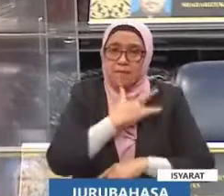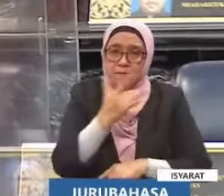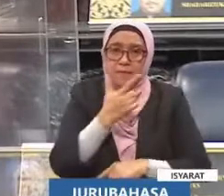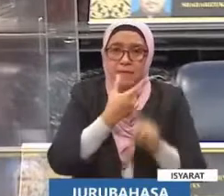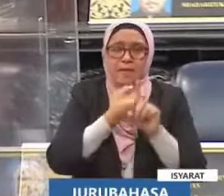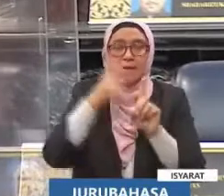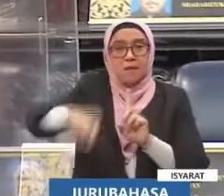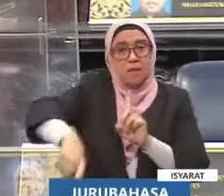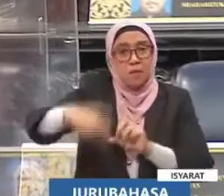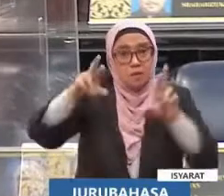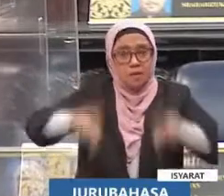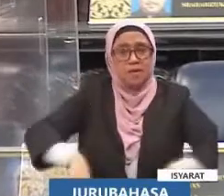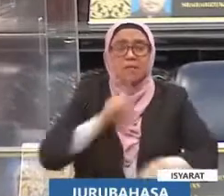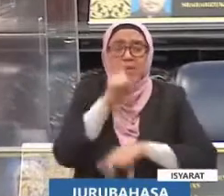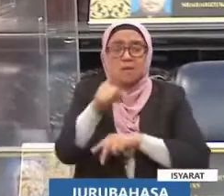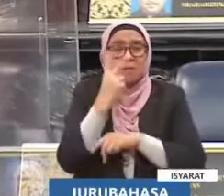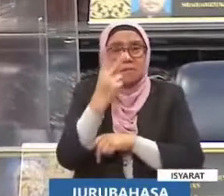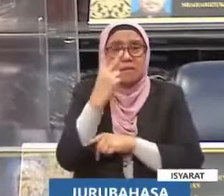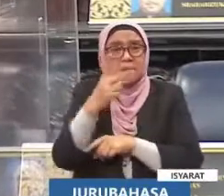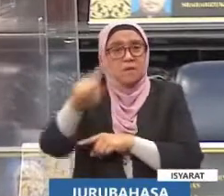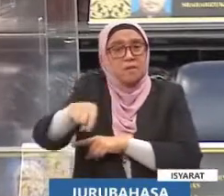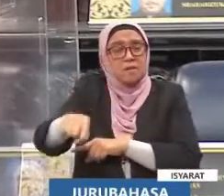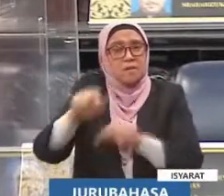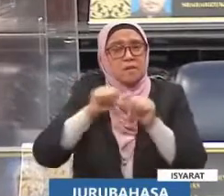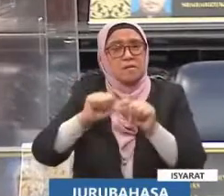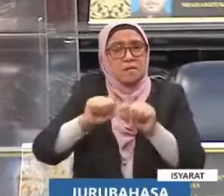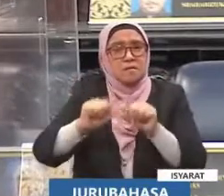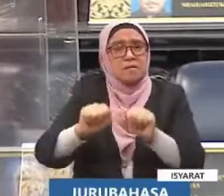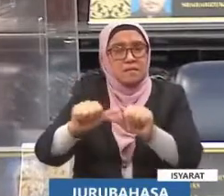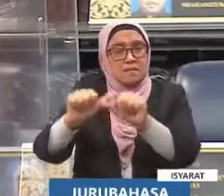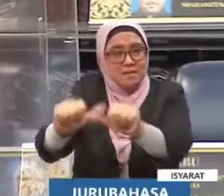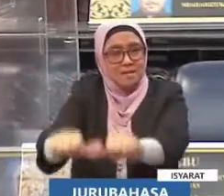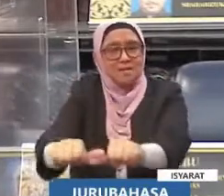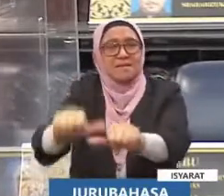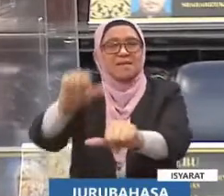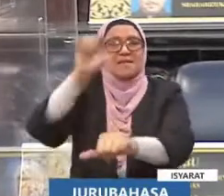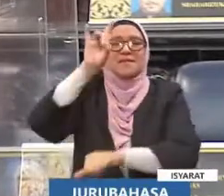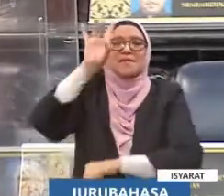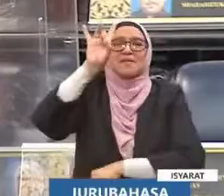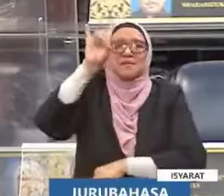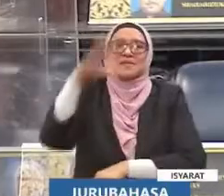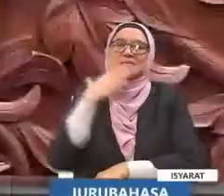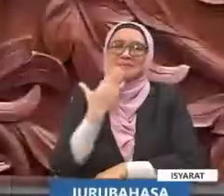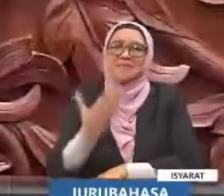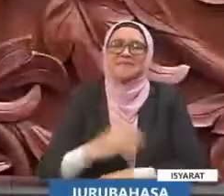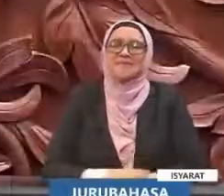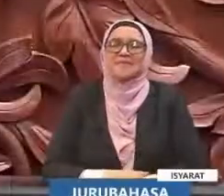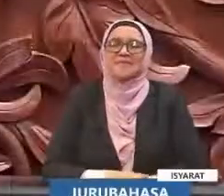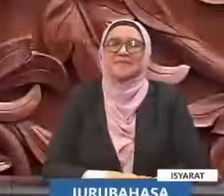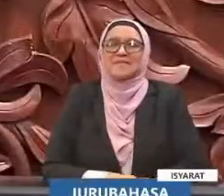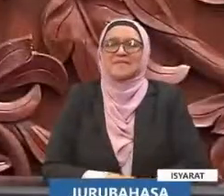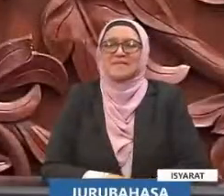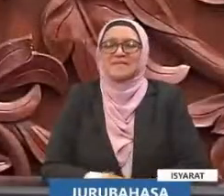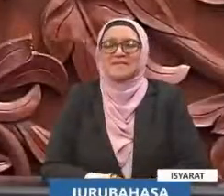keperluan dari masa ke semasa dan berterusan proses ini salah Makasih kasih saat